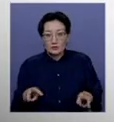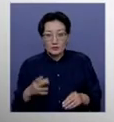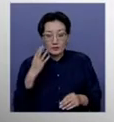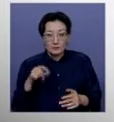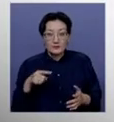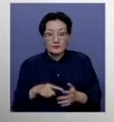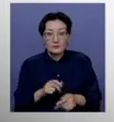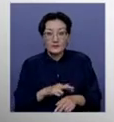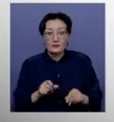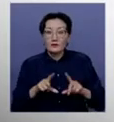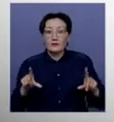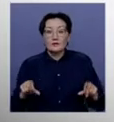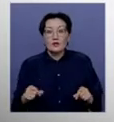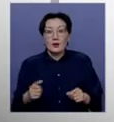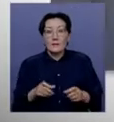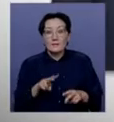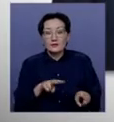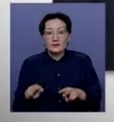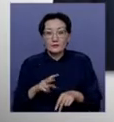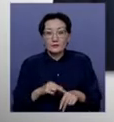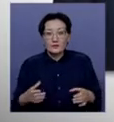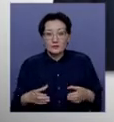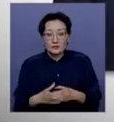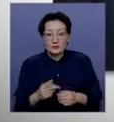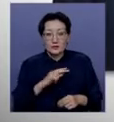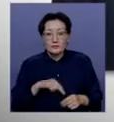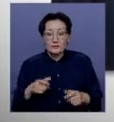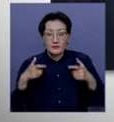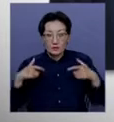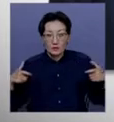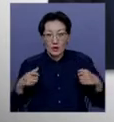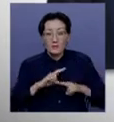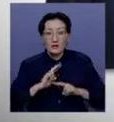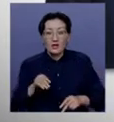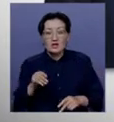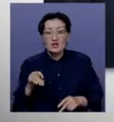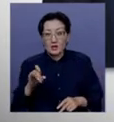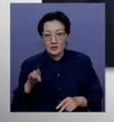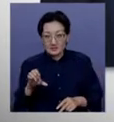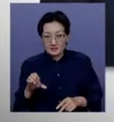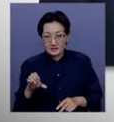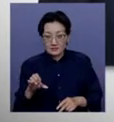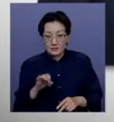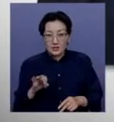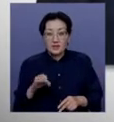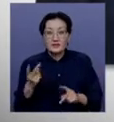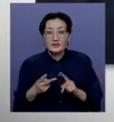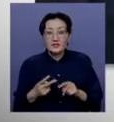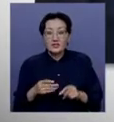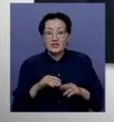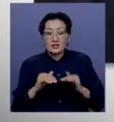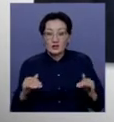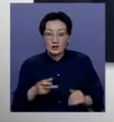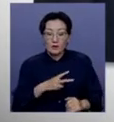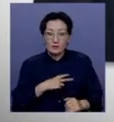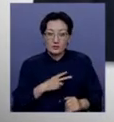Алматы қаласының полиция департаменті патрульдік полиция полкының қызмет инспекторы марқұм Жанғазиев Жарас Сұлтанғалиұлы екінші дәрежелі